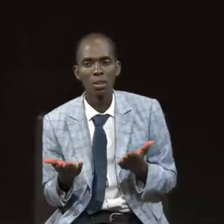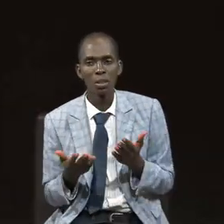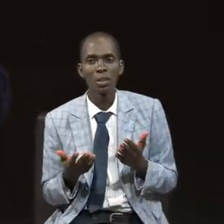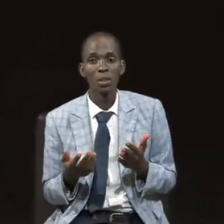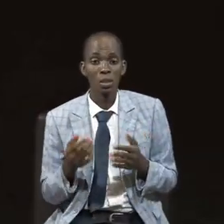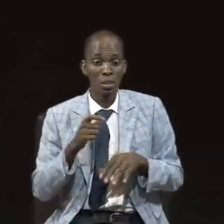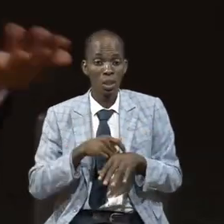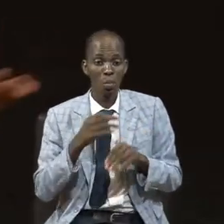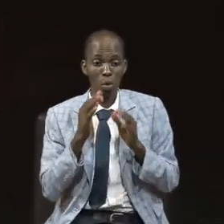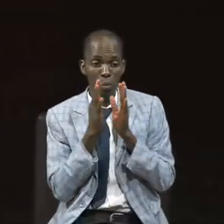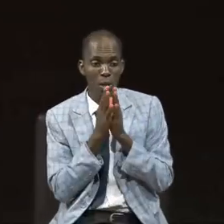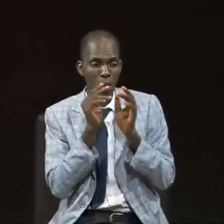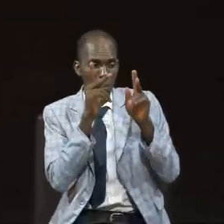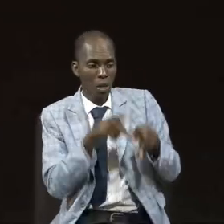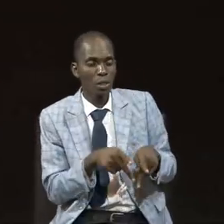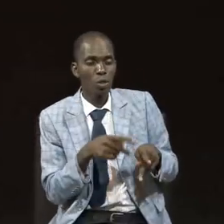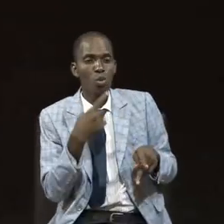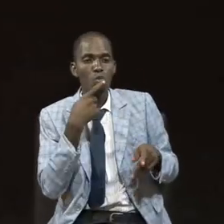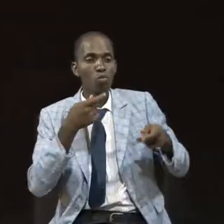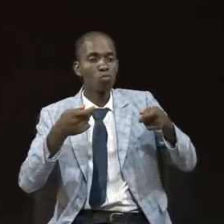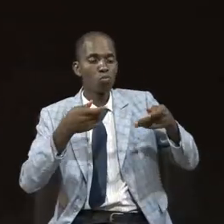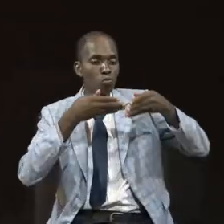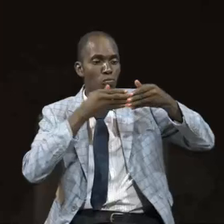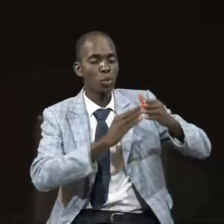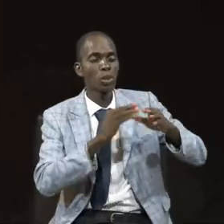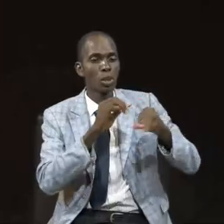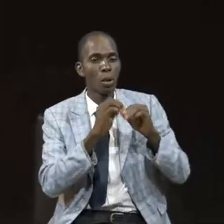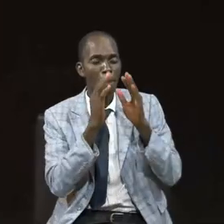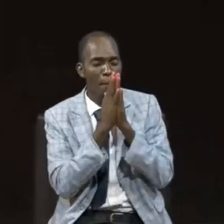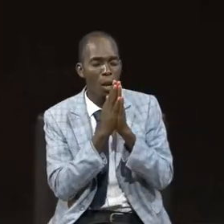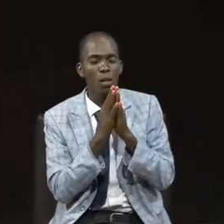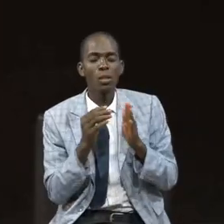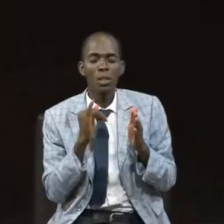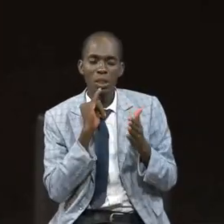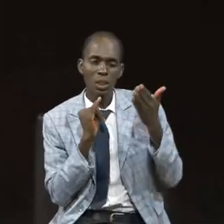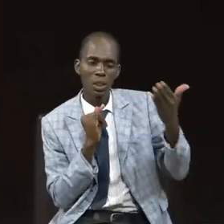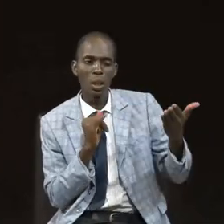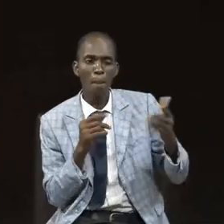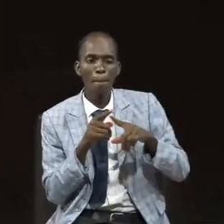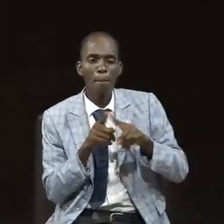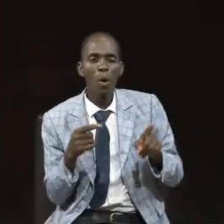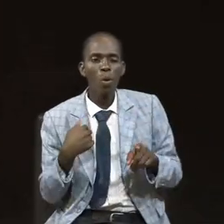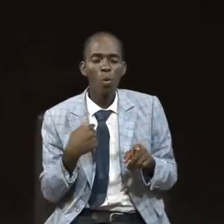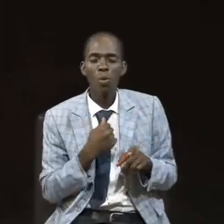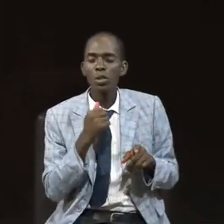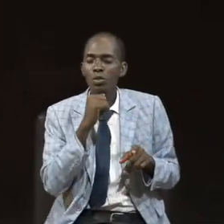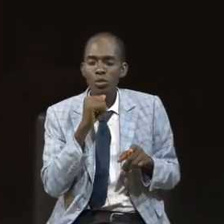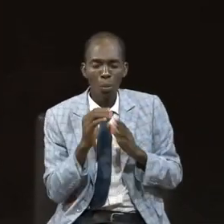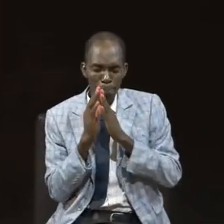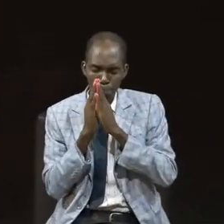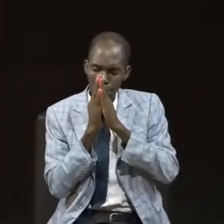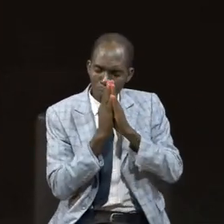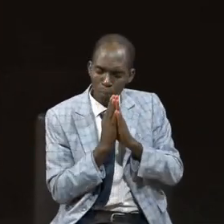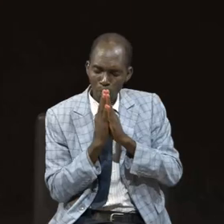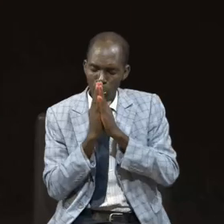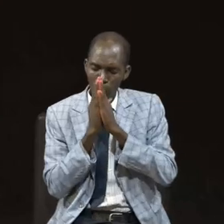celui qui dit la prière, il conduit la prière, mais on ne prie pas, on ne prie pas sur ce qu'on voit, ce qu'on a vu dans le